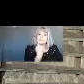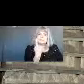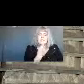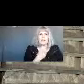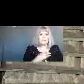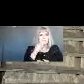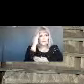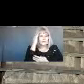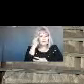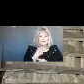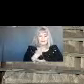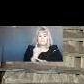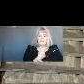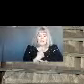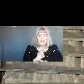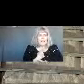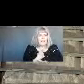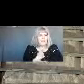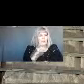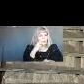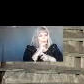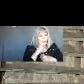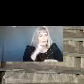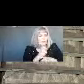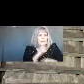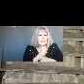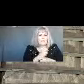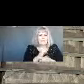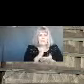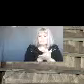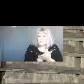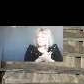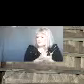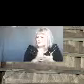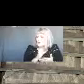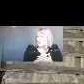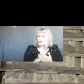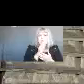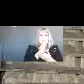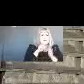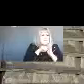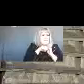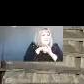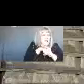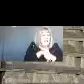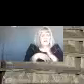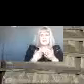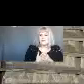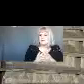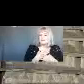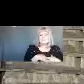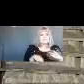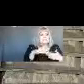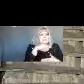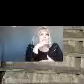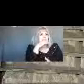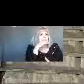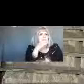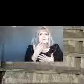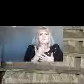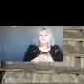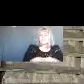van die story nie. Al jou moeilikheid, al jou sorge, al jou sonde, al jou mislukkings, al